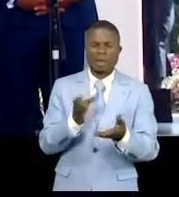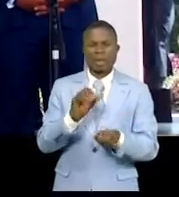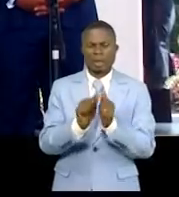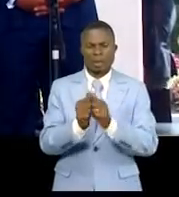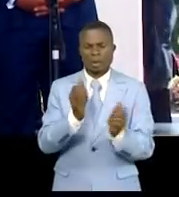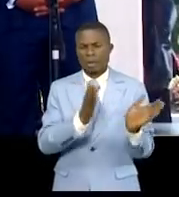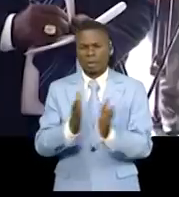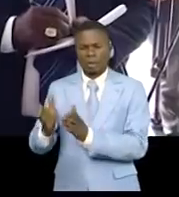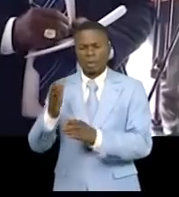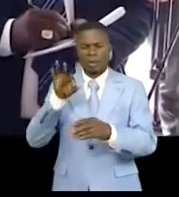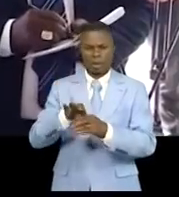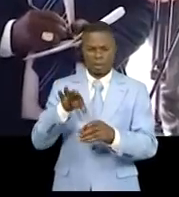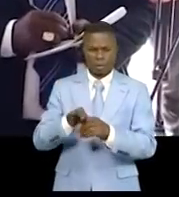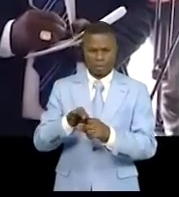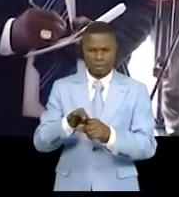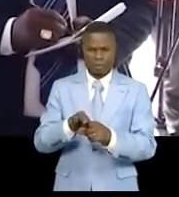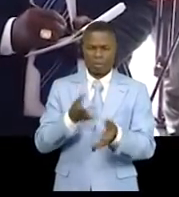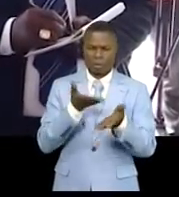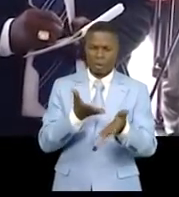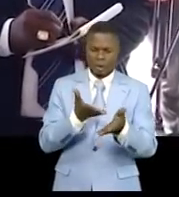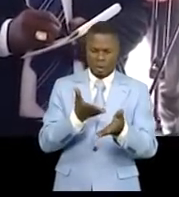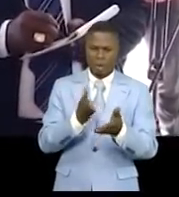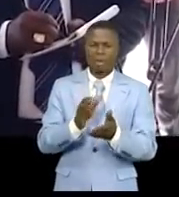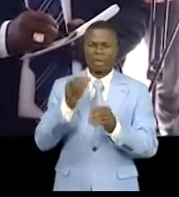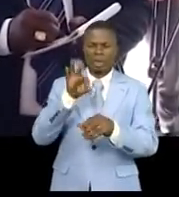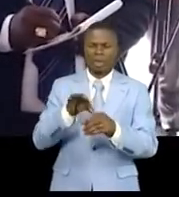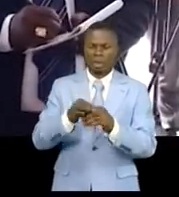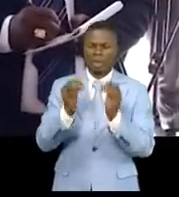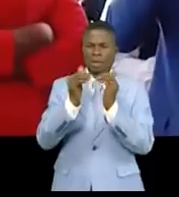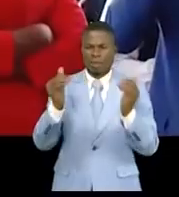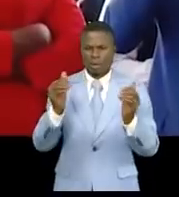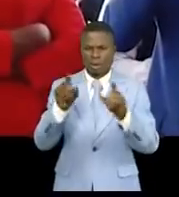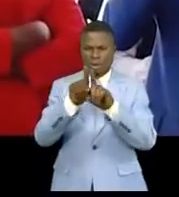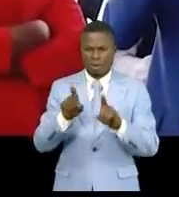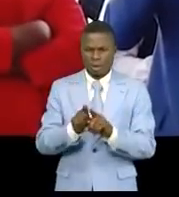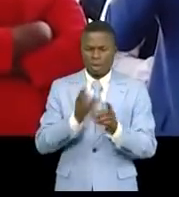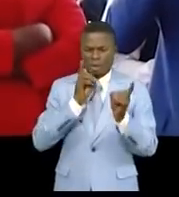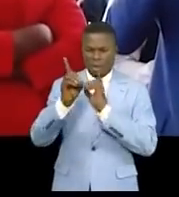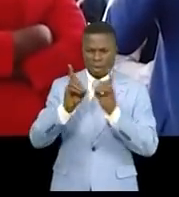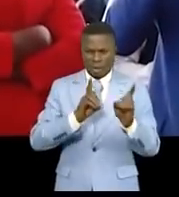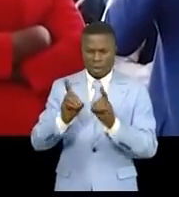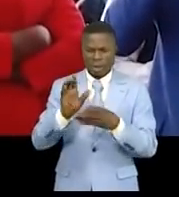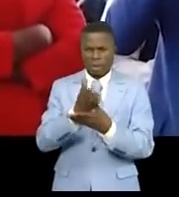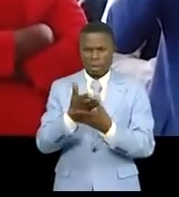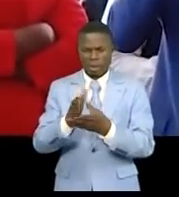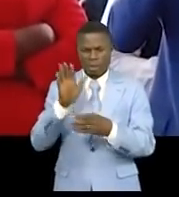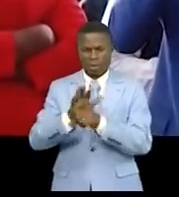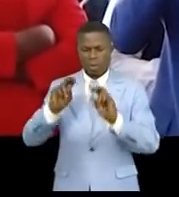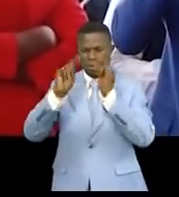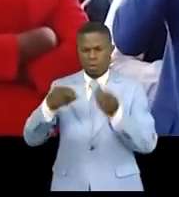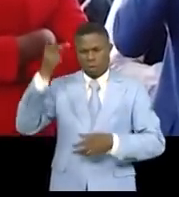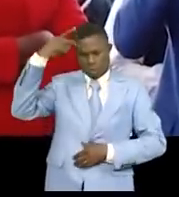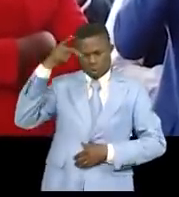processus électoraux devant aboutir à des élections pacifiques et au dialogue entre les différentes